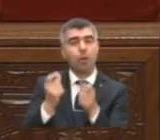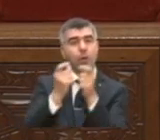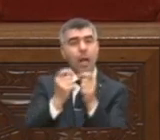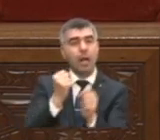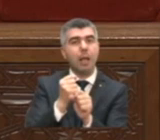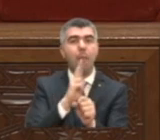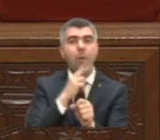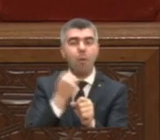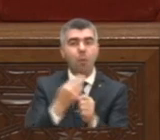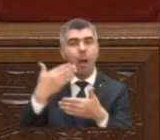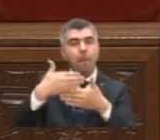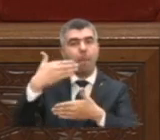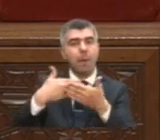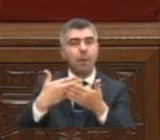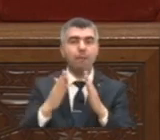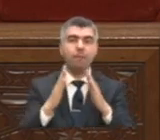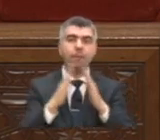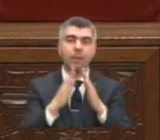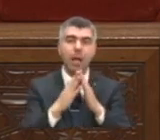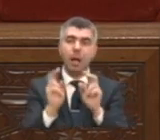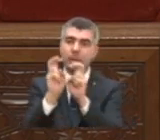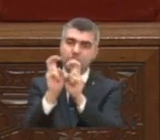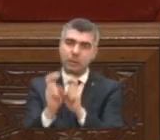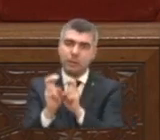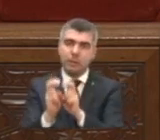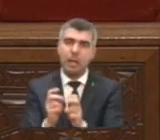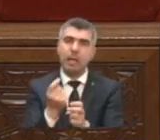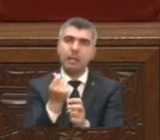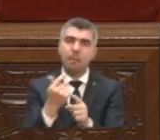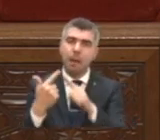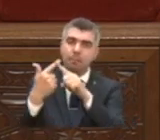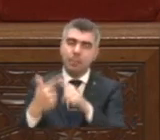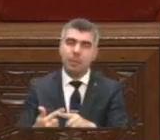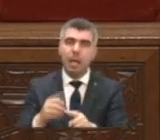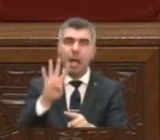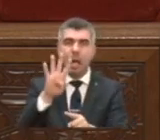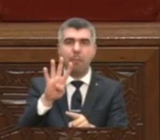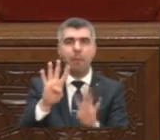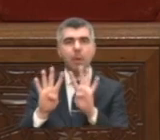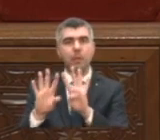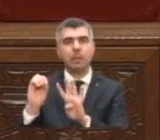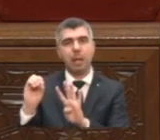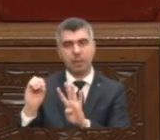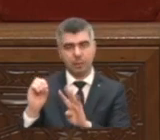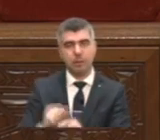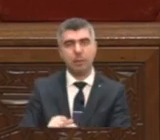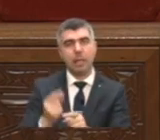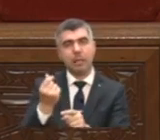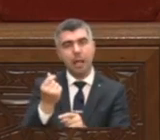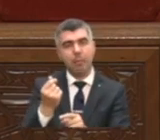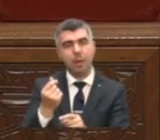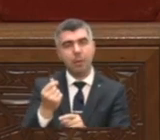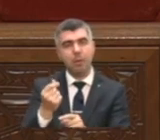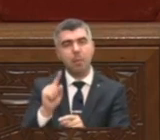واحد المساكن منخفضة التكلفة عددها 480 بثمن 130